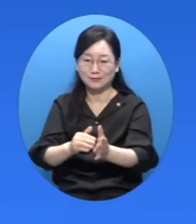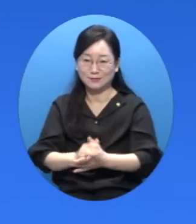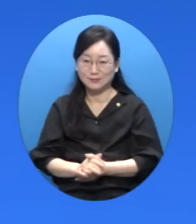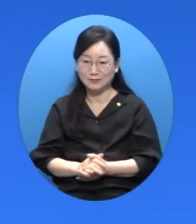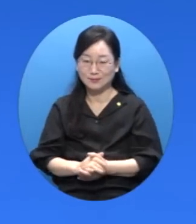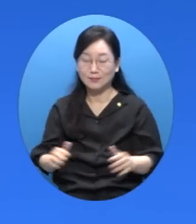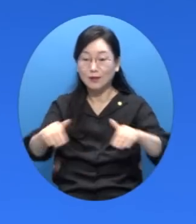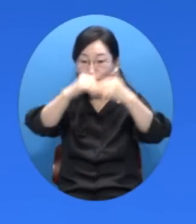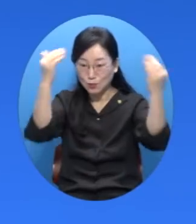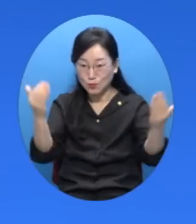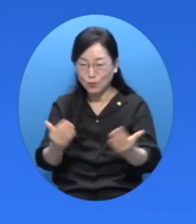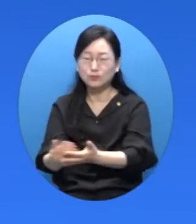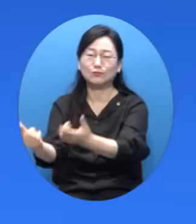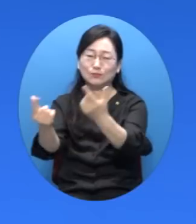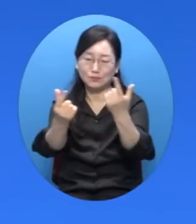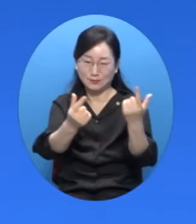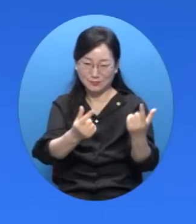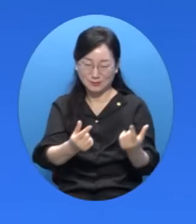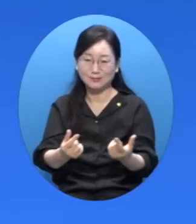우리 모두가